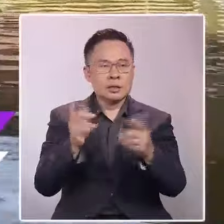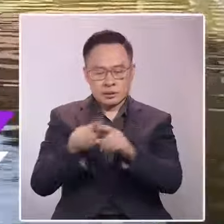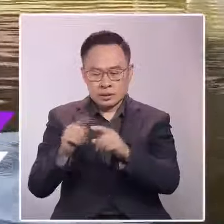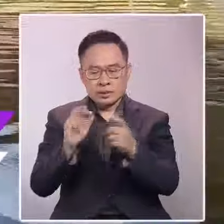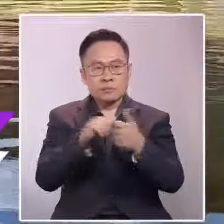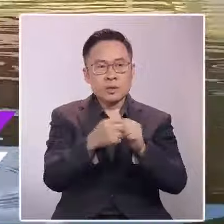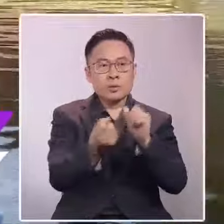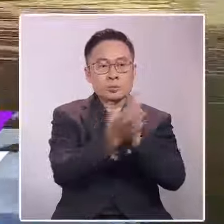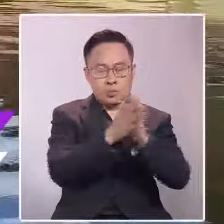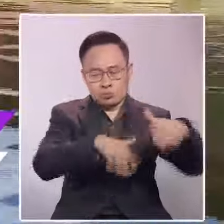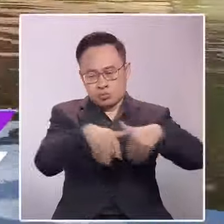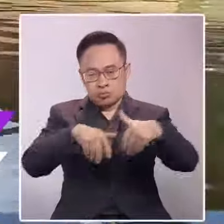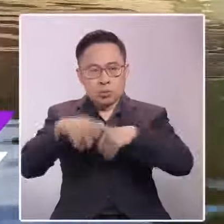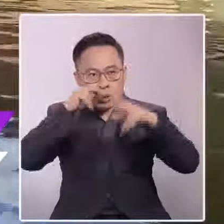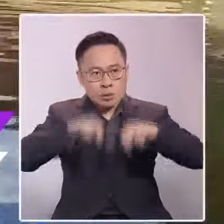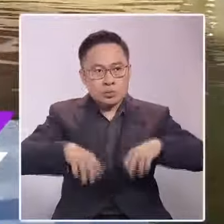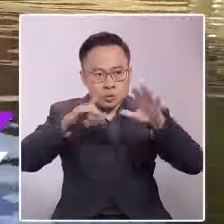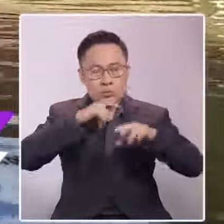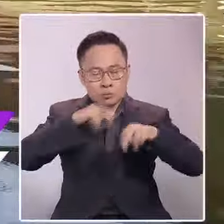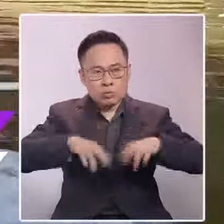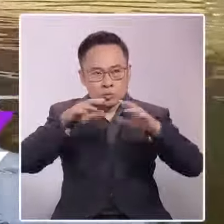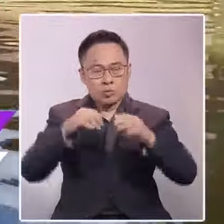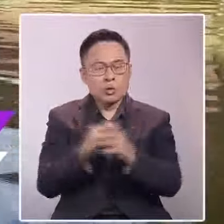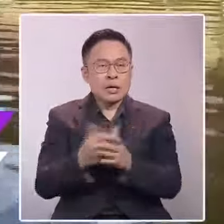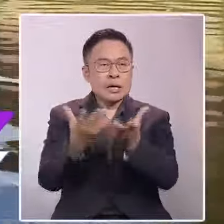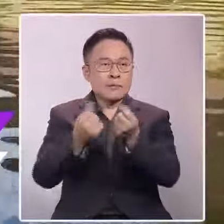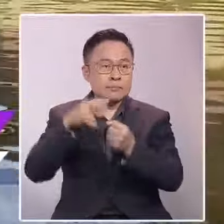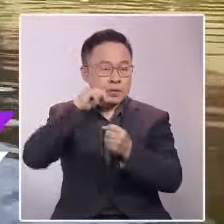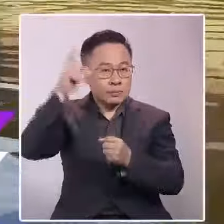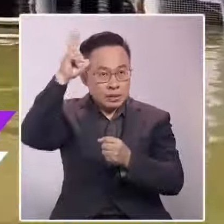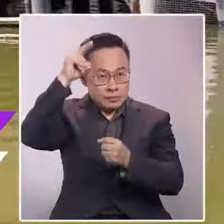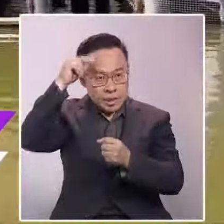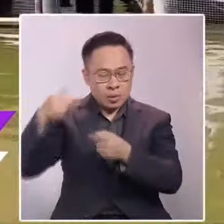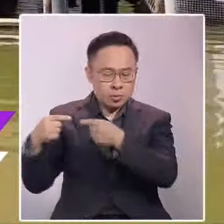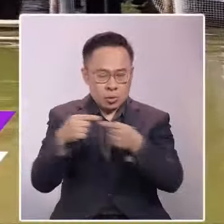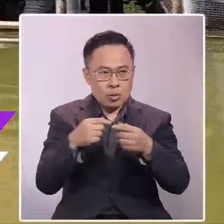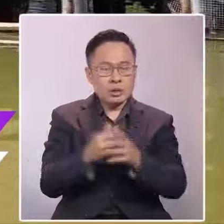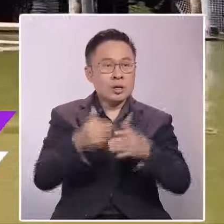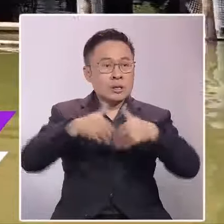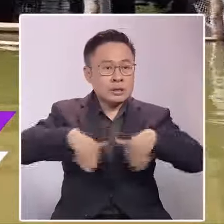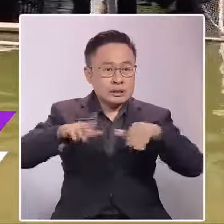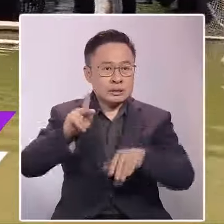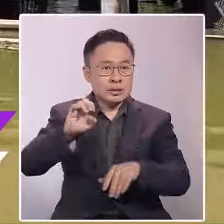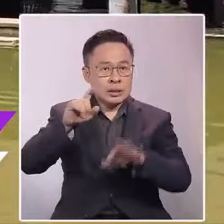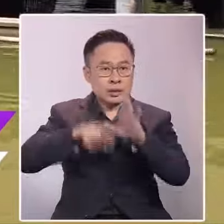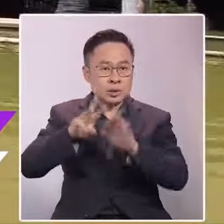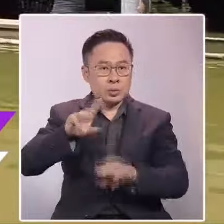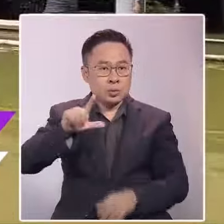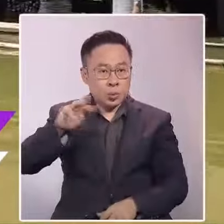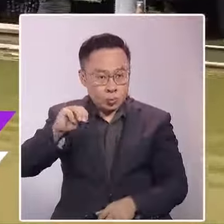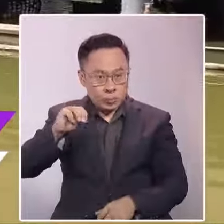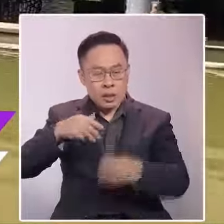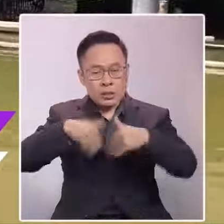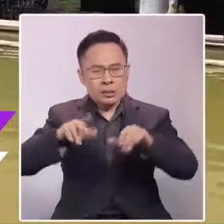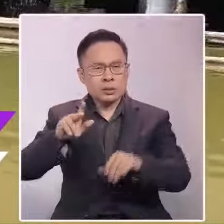คงเดือดร้อนจากน้ำที่ท่วมมาจากจังหวัดลำปางประกอบกับเขื่อนกิวลมนะครับแล้วก็อยู่คอหมาเนี่ยระบายน้ำลง